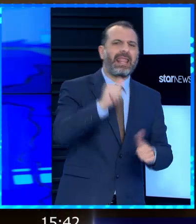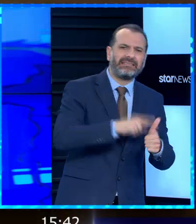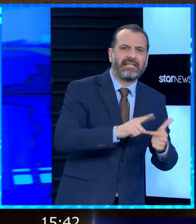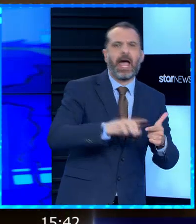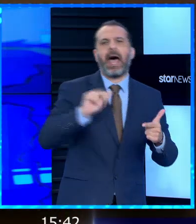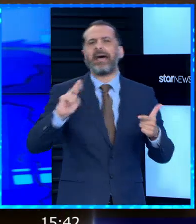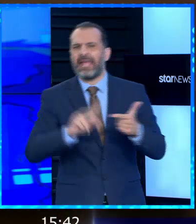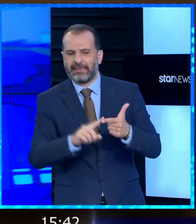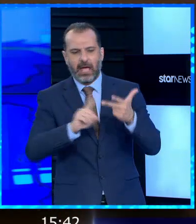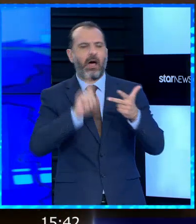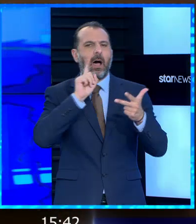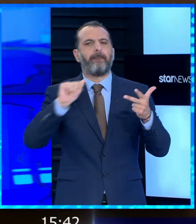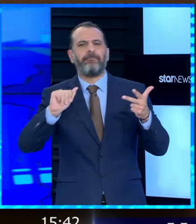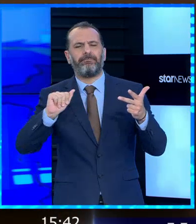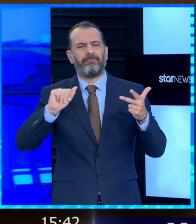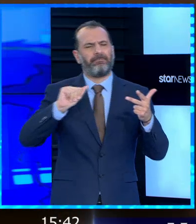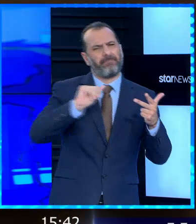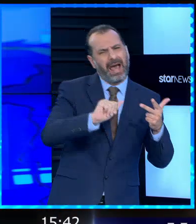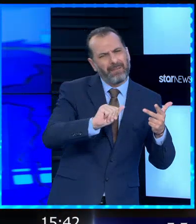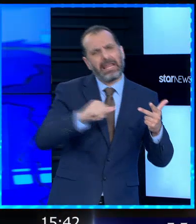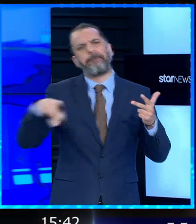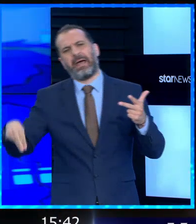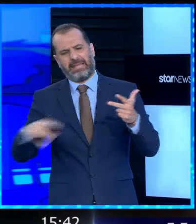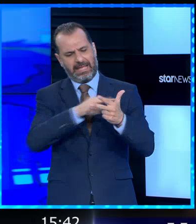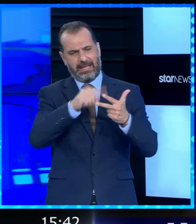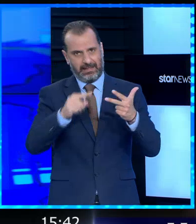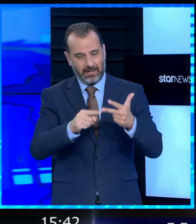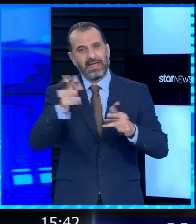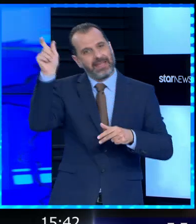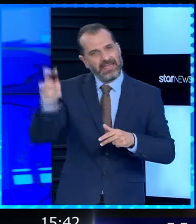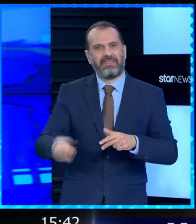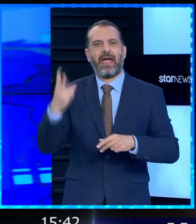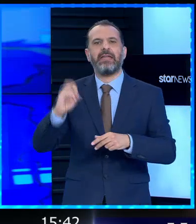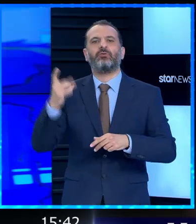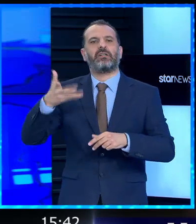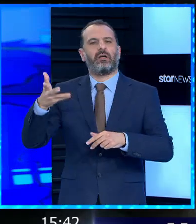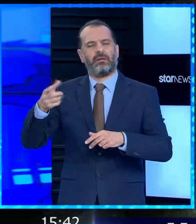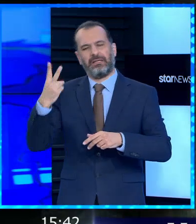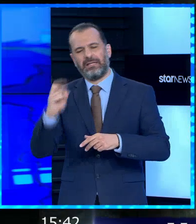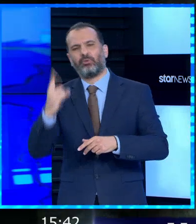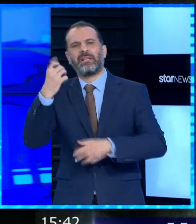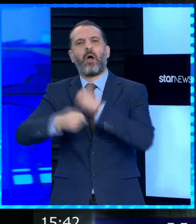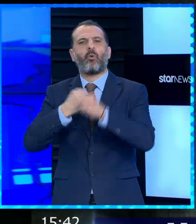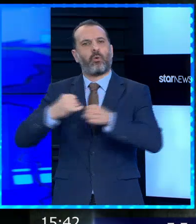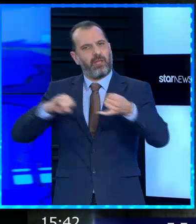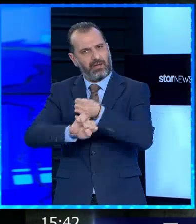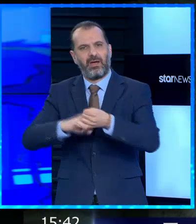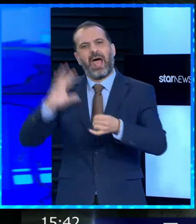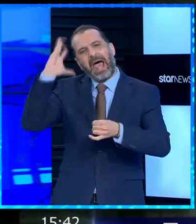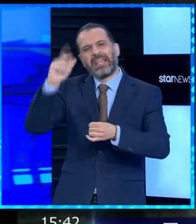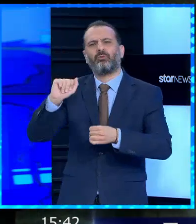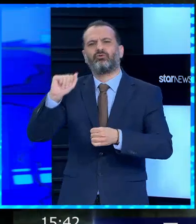και την Μαρία Αμαλία. Η ηθοποιός υπήρξε ζευγάρι για 21 χρόνια με τον Αλέκο Αλεξανδράκη. Γνωρίστηκαν